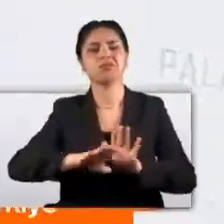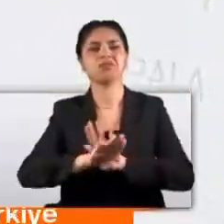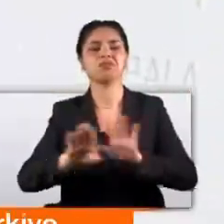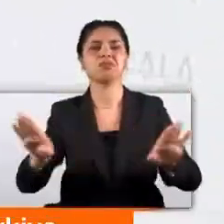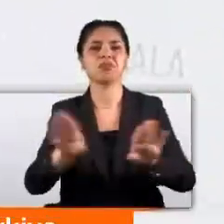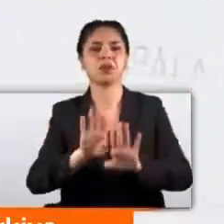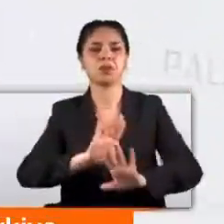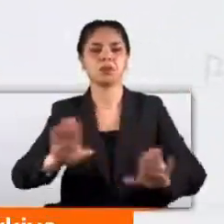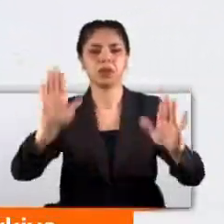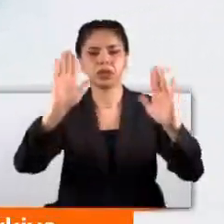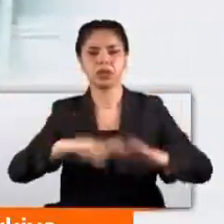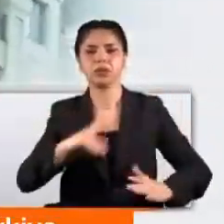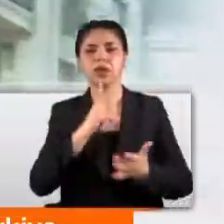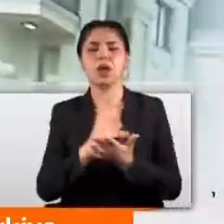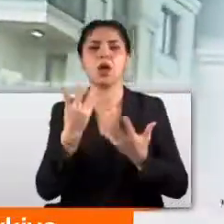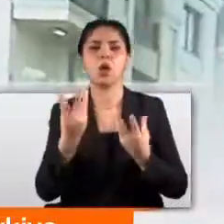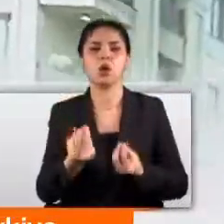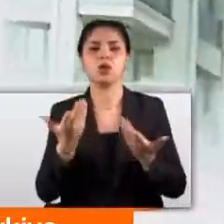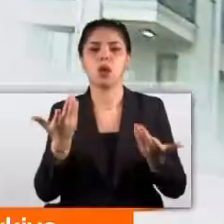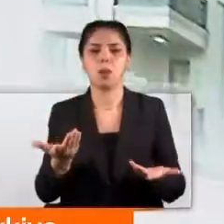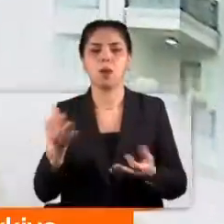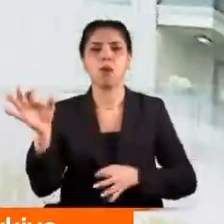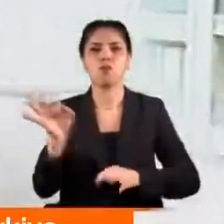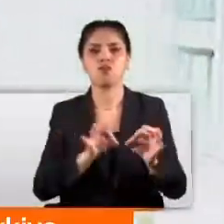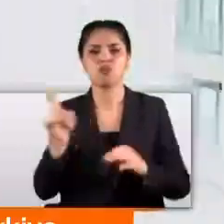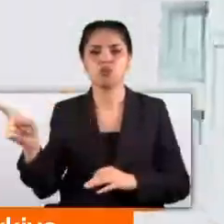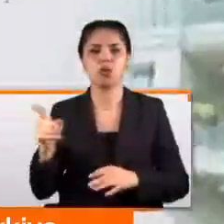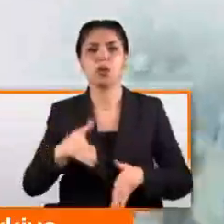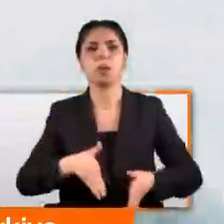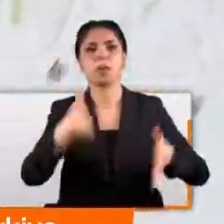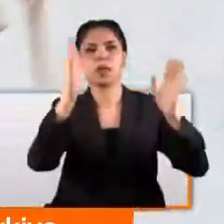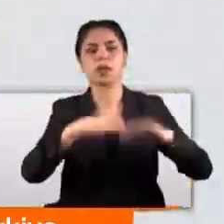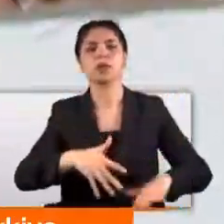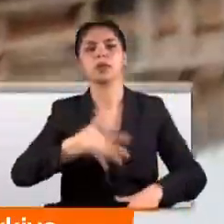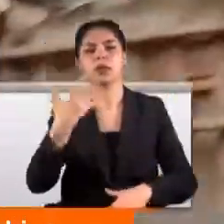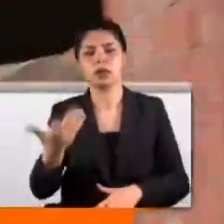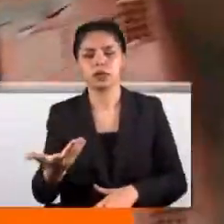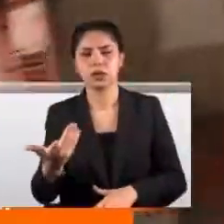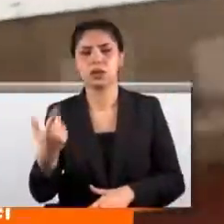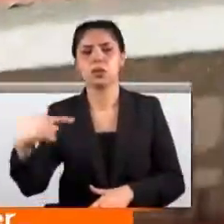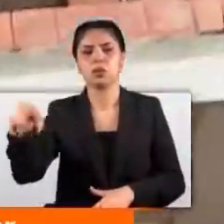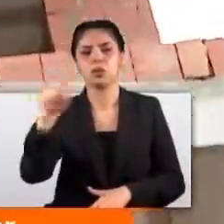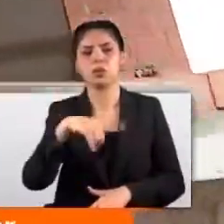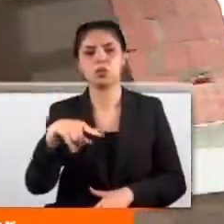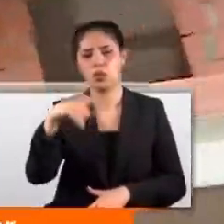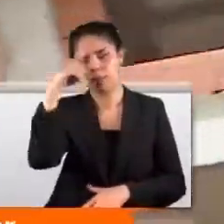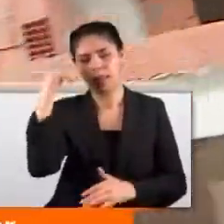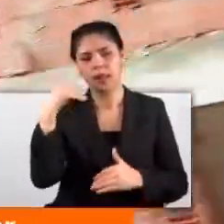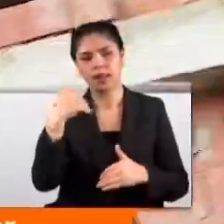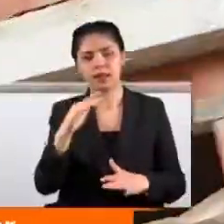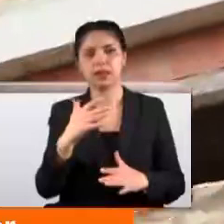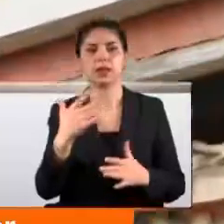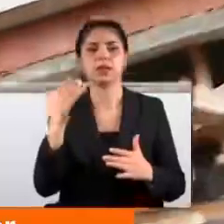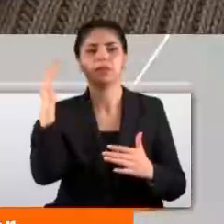burası için yıkım kararı verdi ama müteahhit bu binayı yıkmak istemiyor. Yani ortada büyük bir belirsizlik, büyük